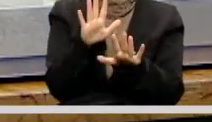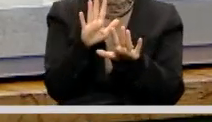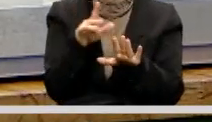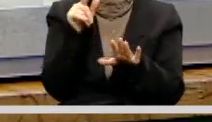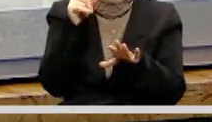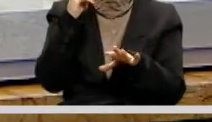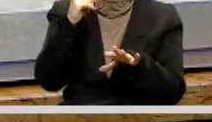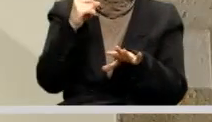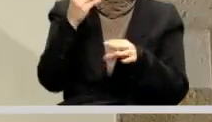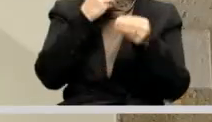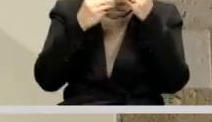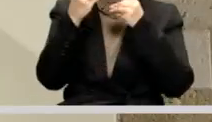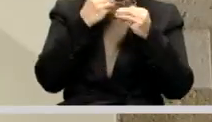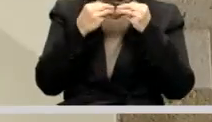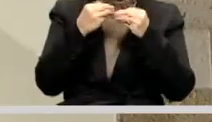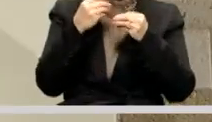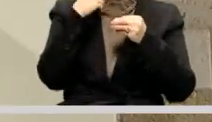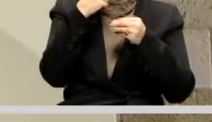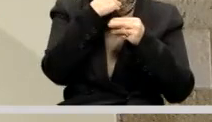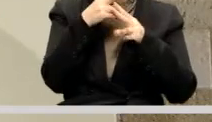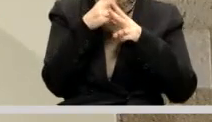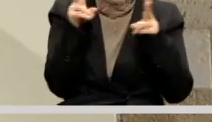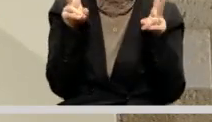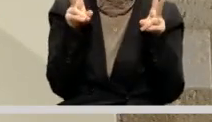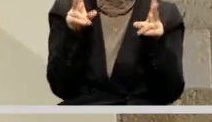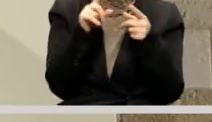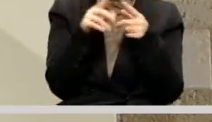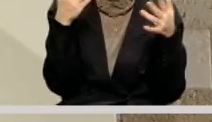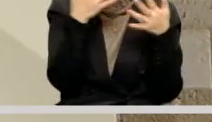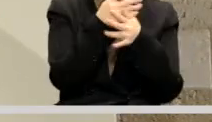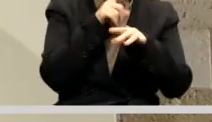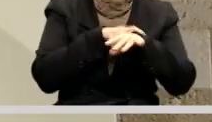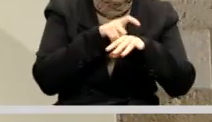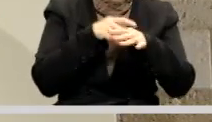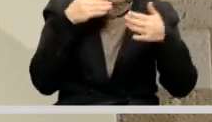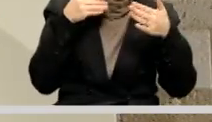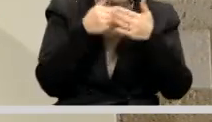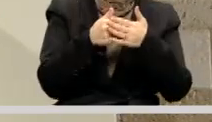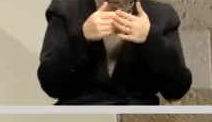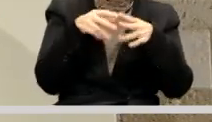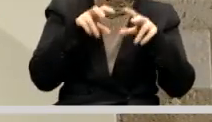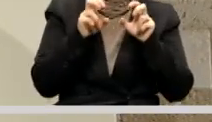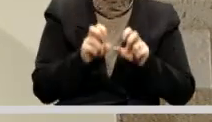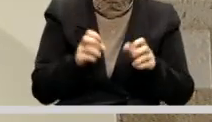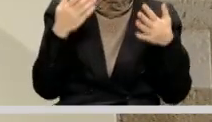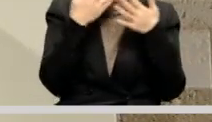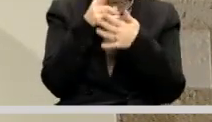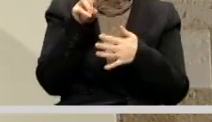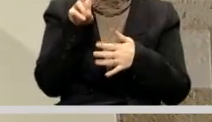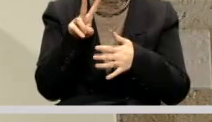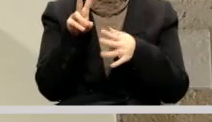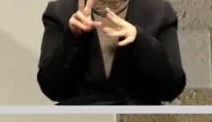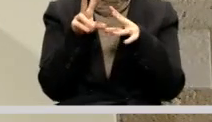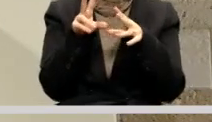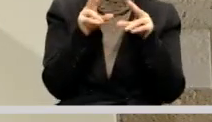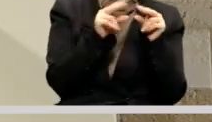gözleri fal taşı gibi açılıyor. Tabi geç saatlere kadar bu sefer oturuyor. Gece yatma saati 2 oluyor. Sabah yine apar topar koştur